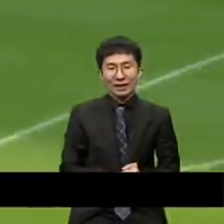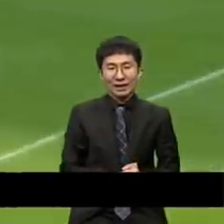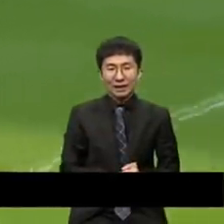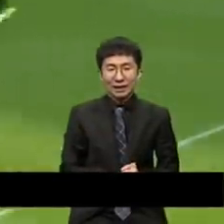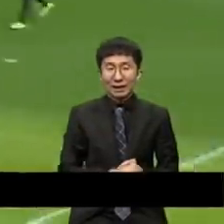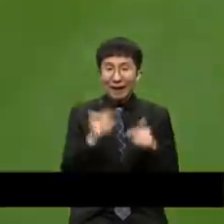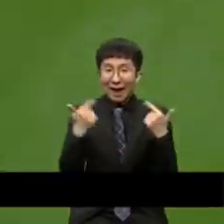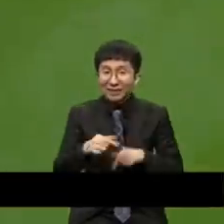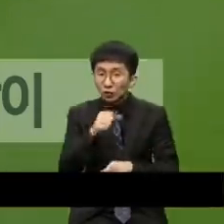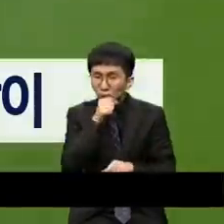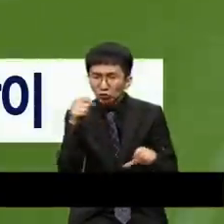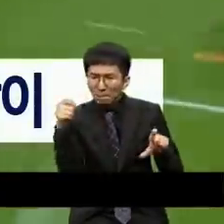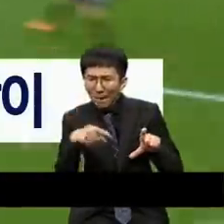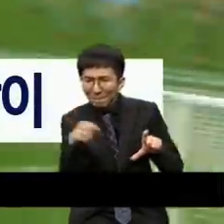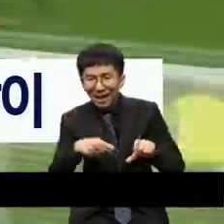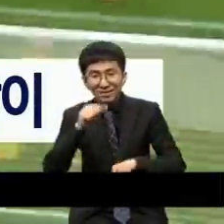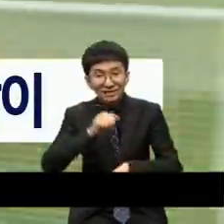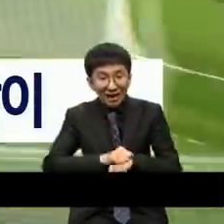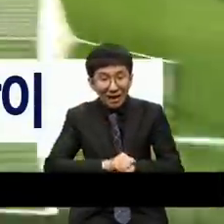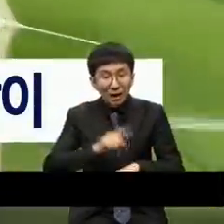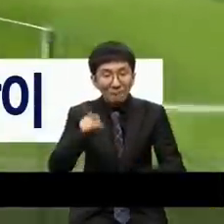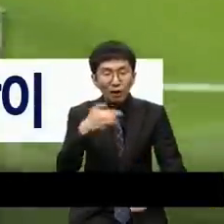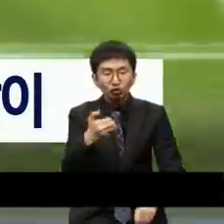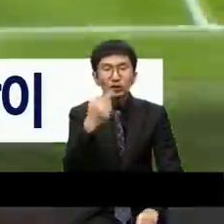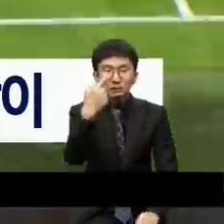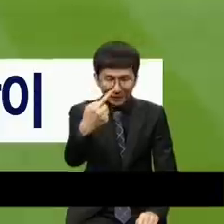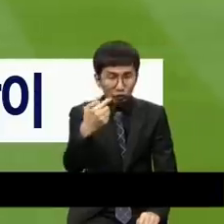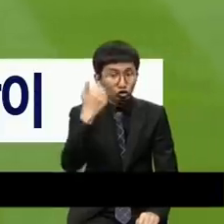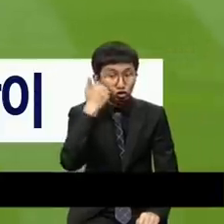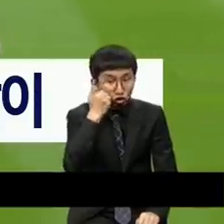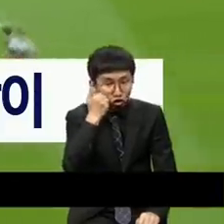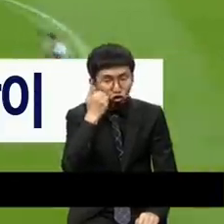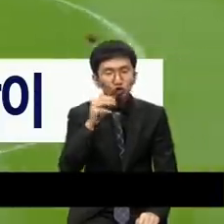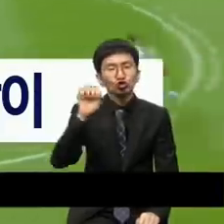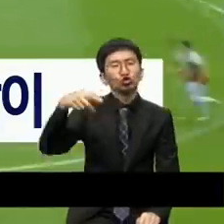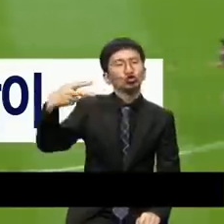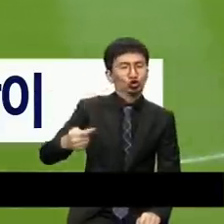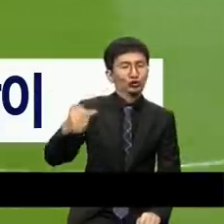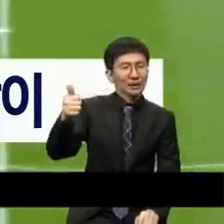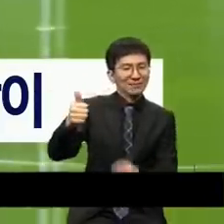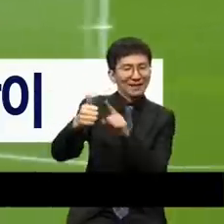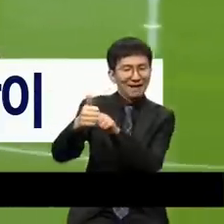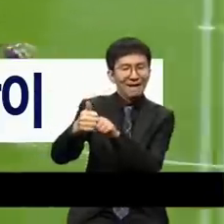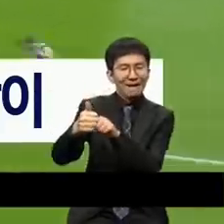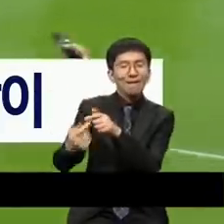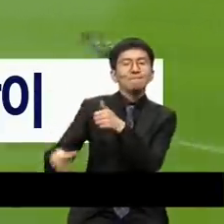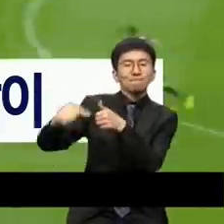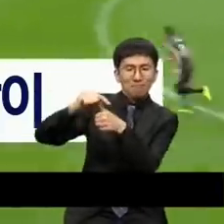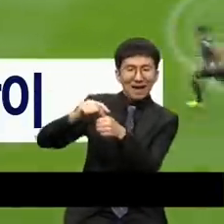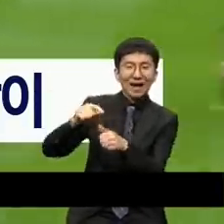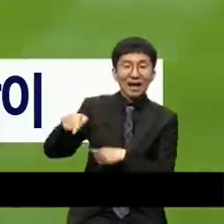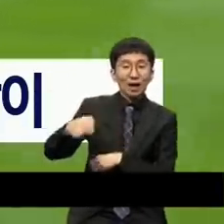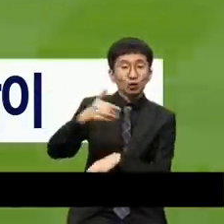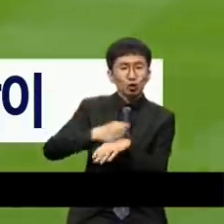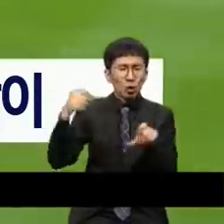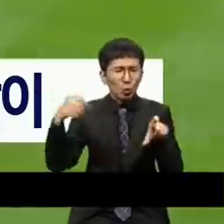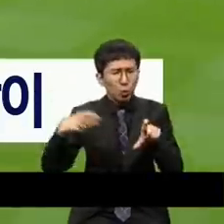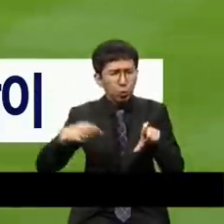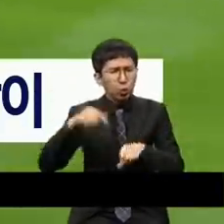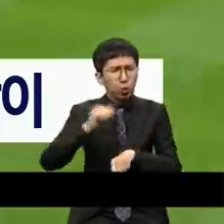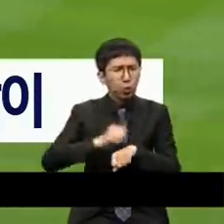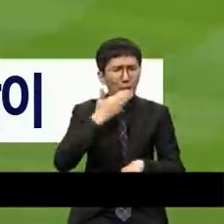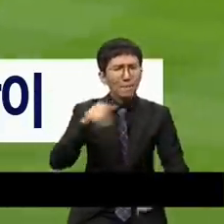두 자릿수 득점을 기록한 191cm의 장신 골잡이 우드가 와일드카드로 가세하면서 공격진에